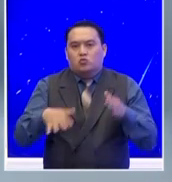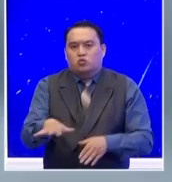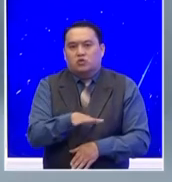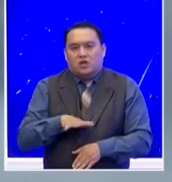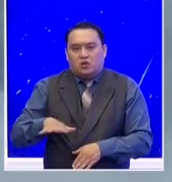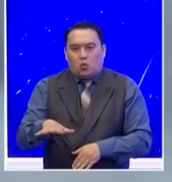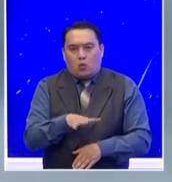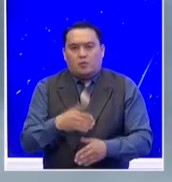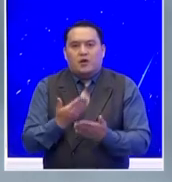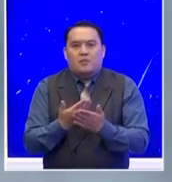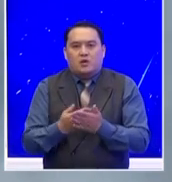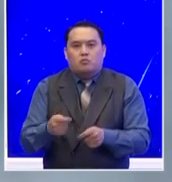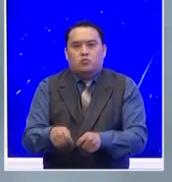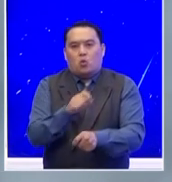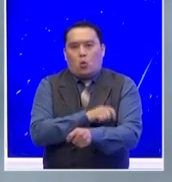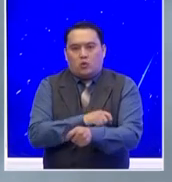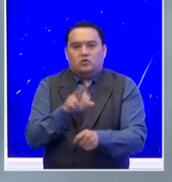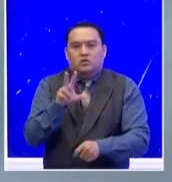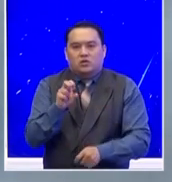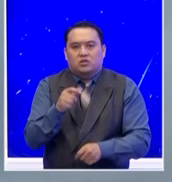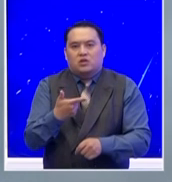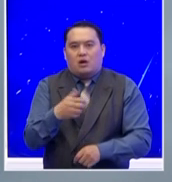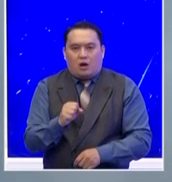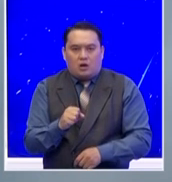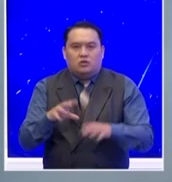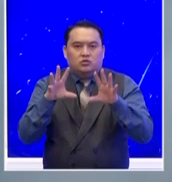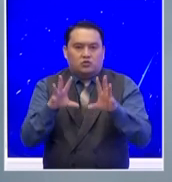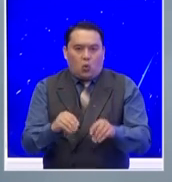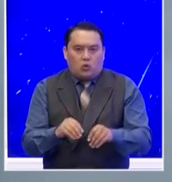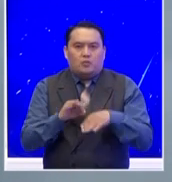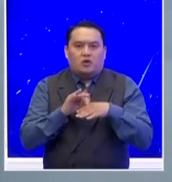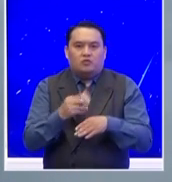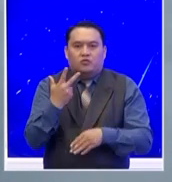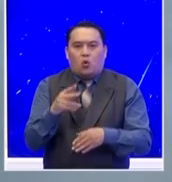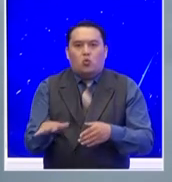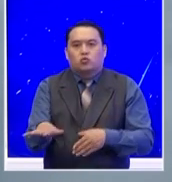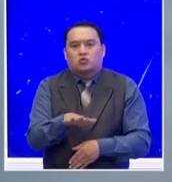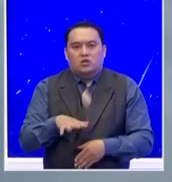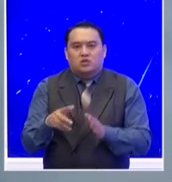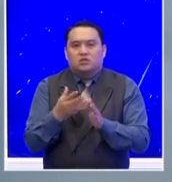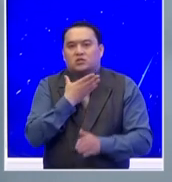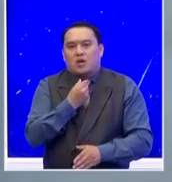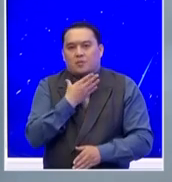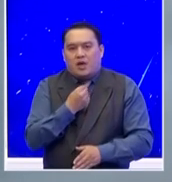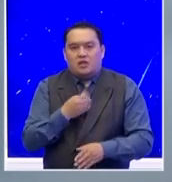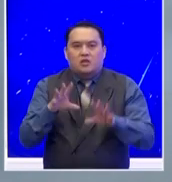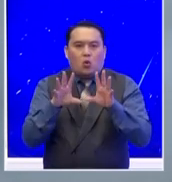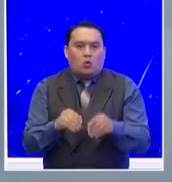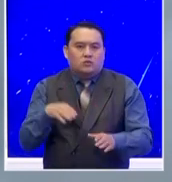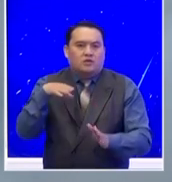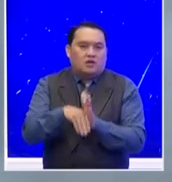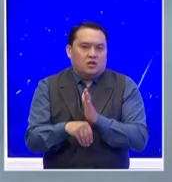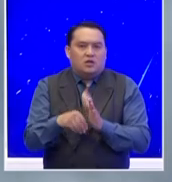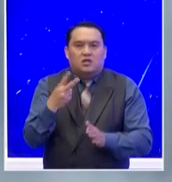территорию. Предварительная площадь пожара составляет 300 гектаров. Тушение ведется с 3 участков. От семи ормана на тушение пожара